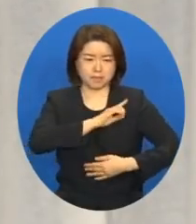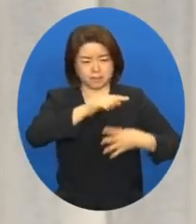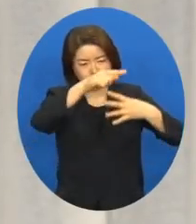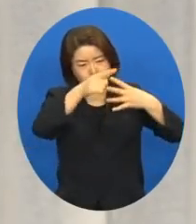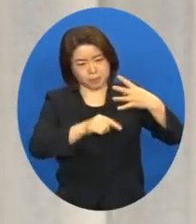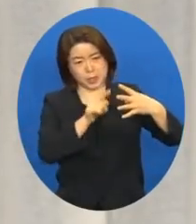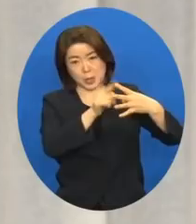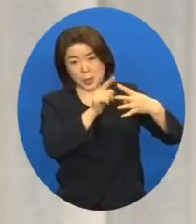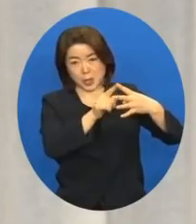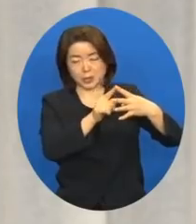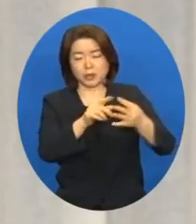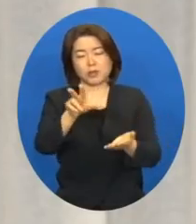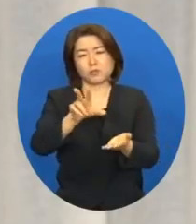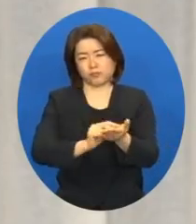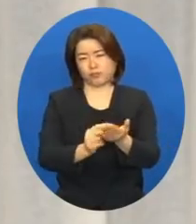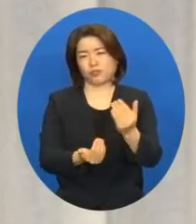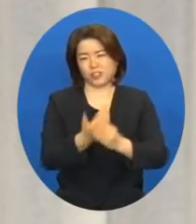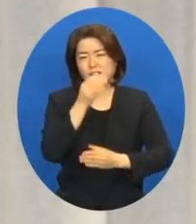있어요.